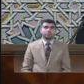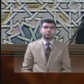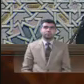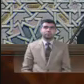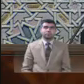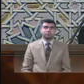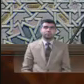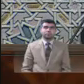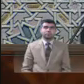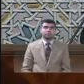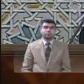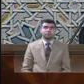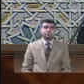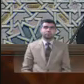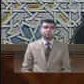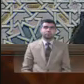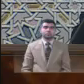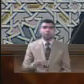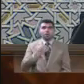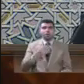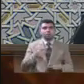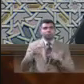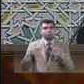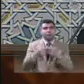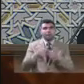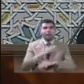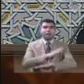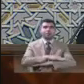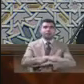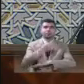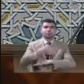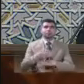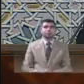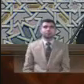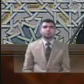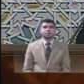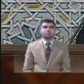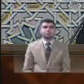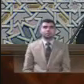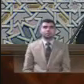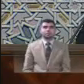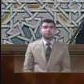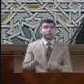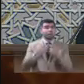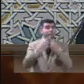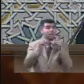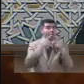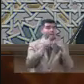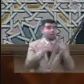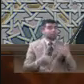خلونا نبداو الجلسة، نبداوها في واحد جو هادئ. بزاف الحوادث مفجعه السيد